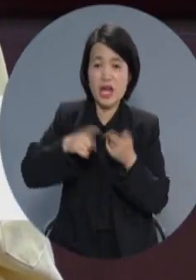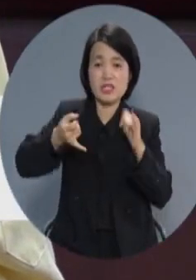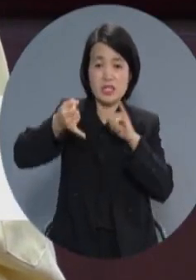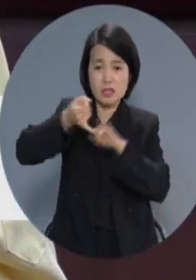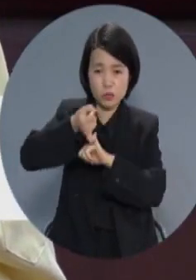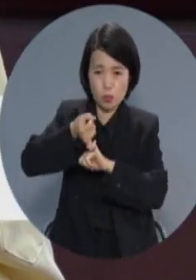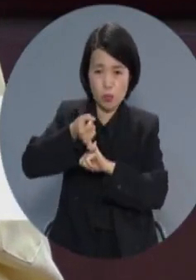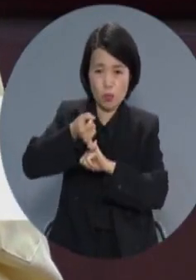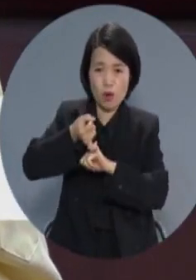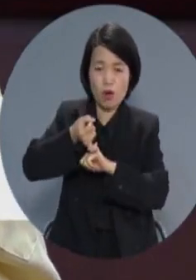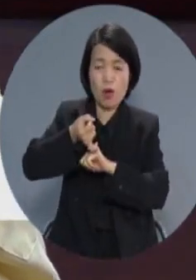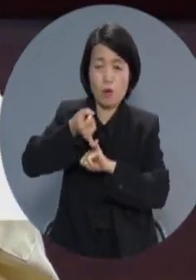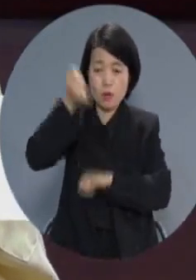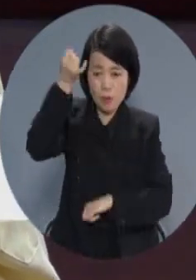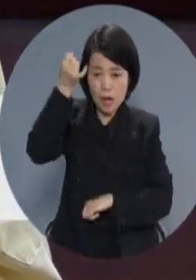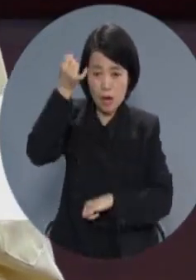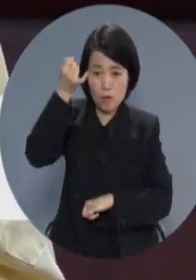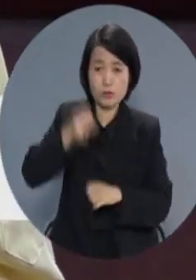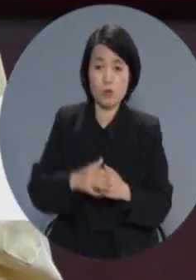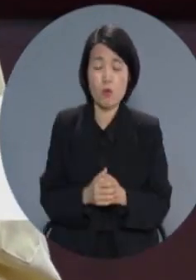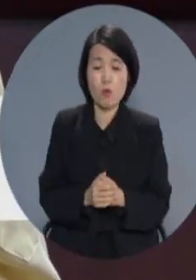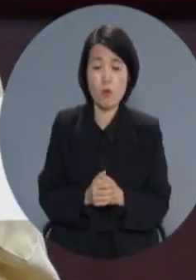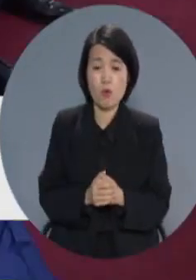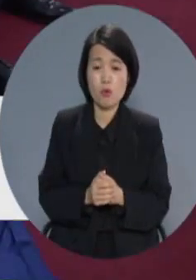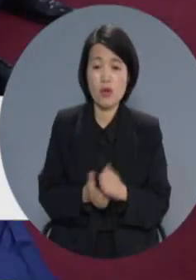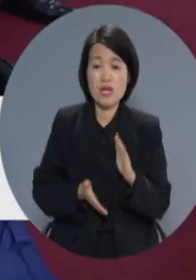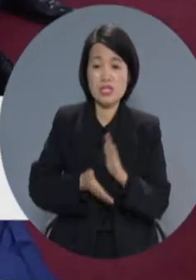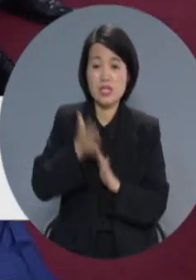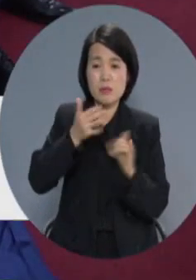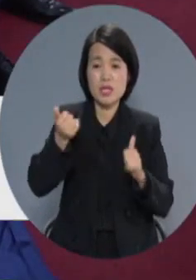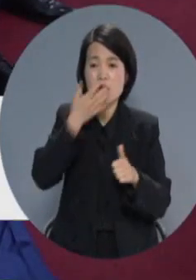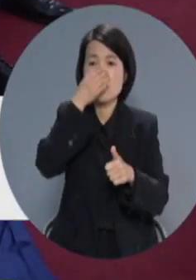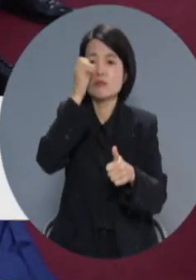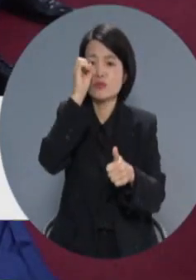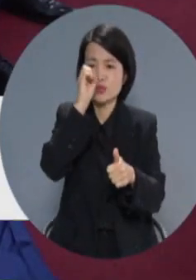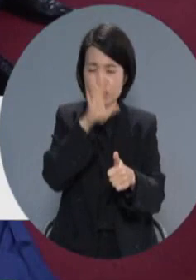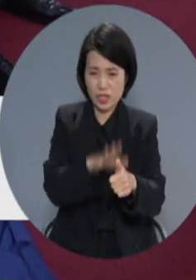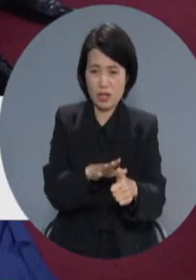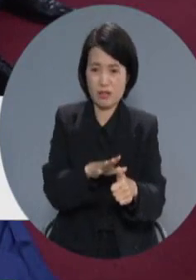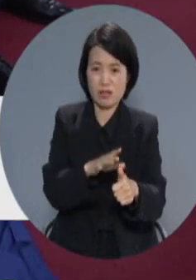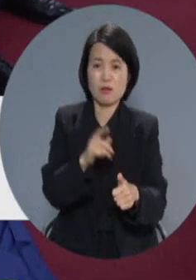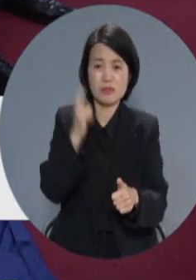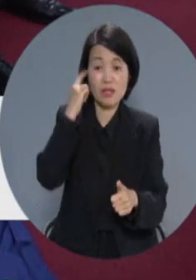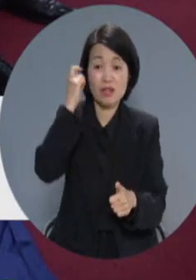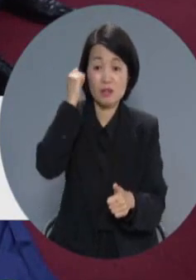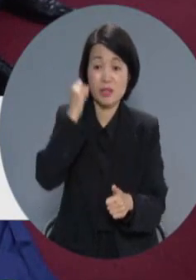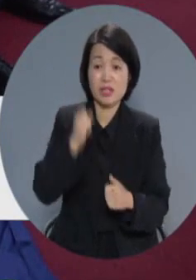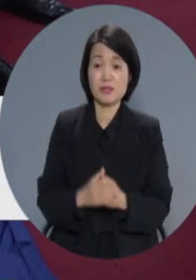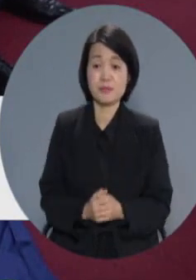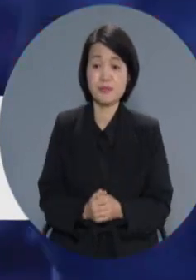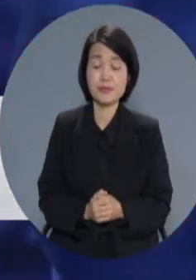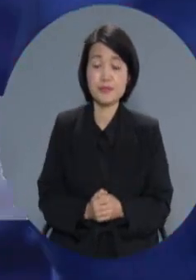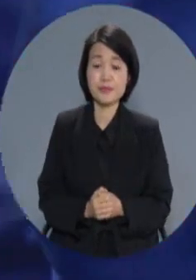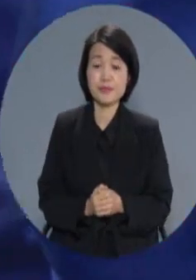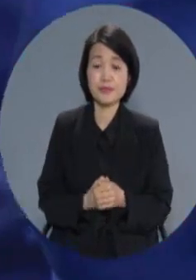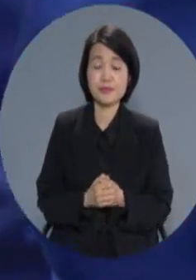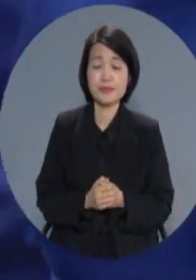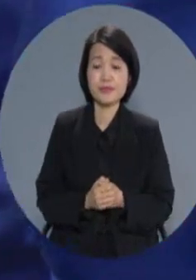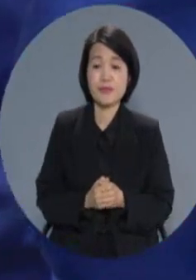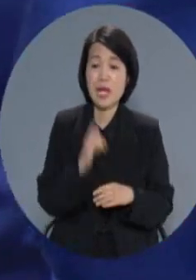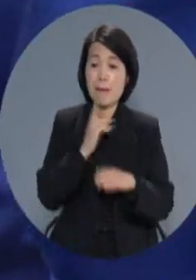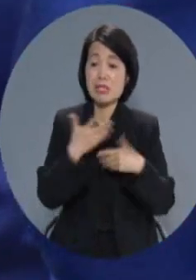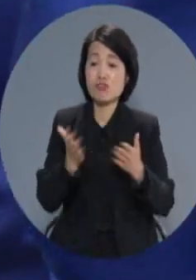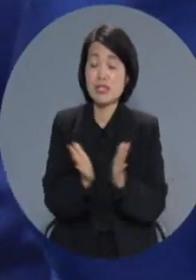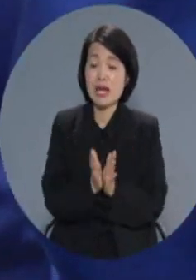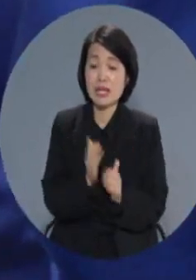약속을 위반하는 것이고 또 우리가 시민을 그 무시하는 행위 아니냐 그런 생각이 듭니다.